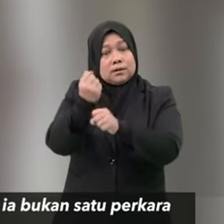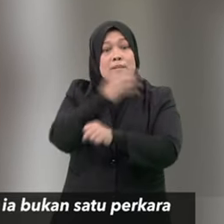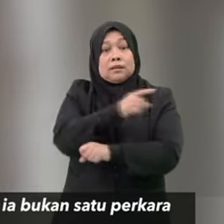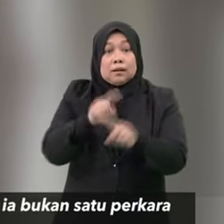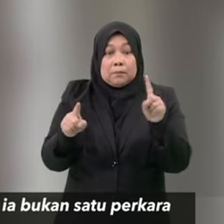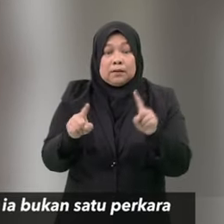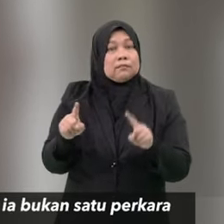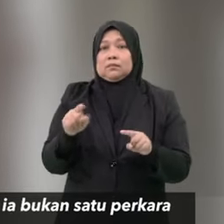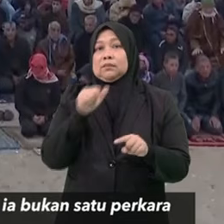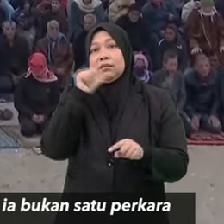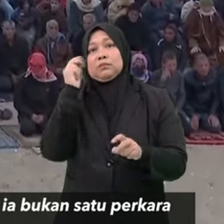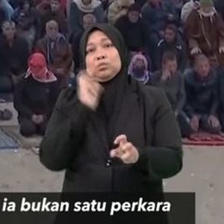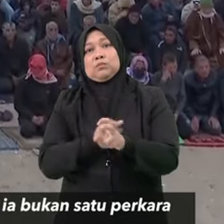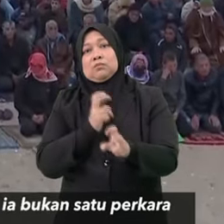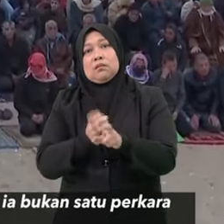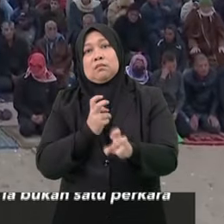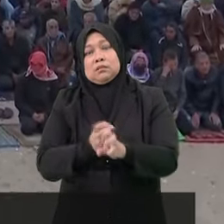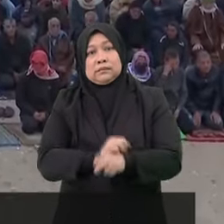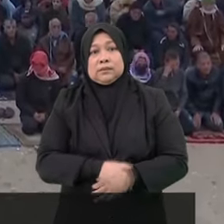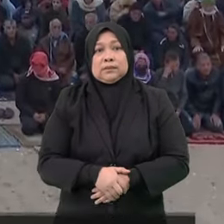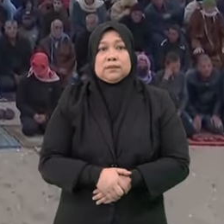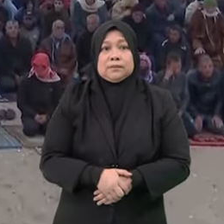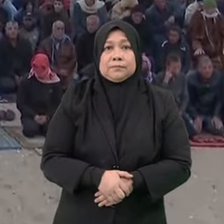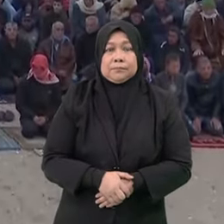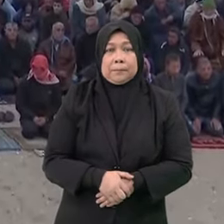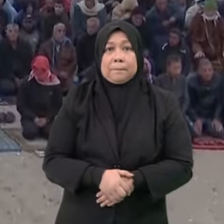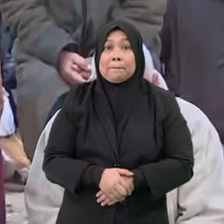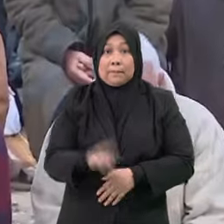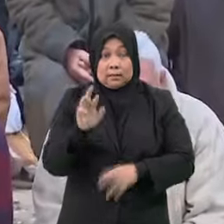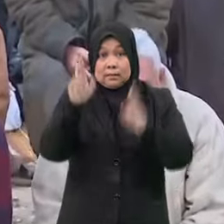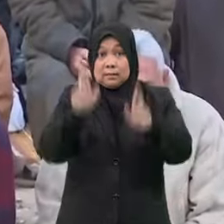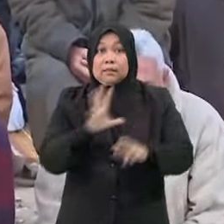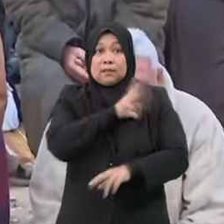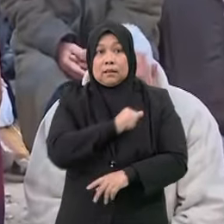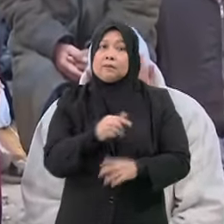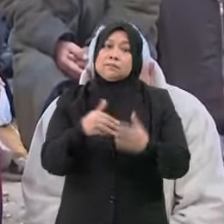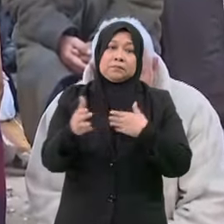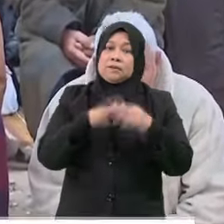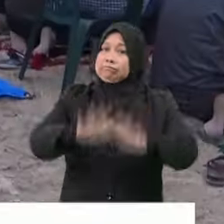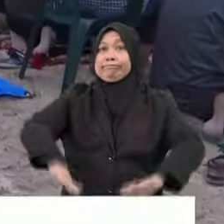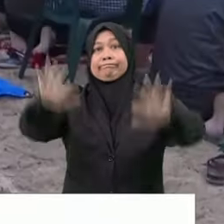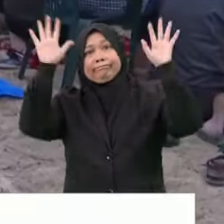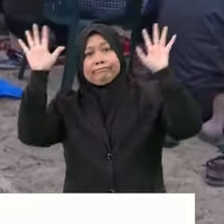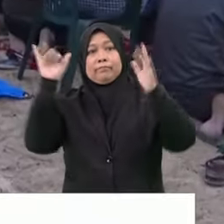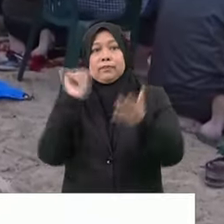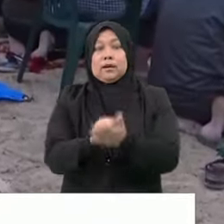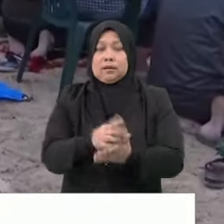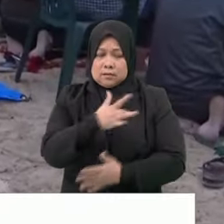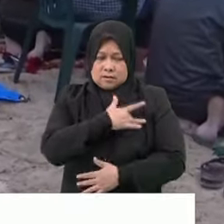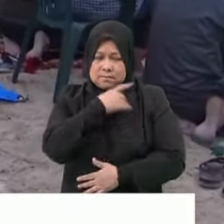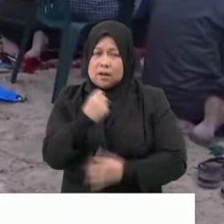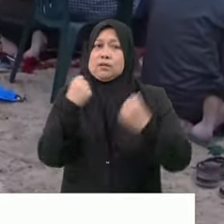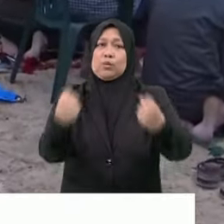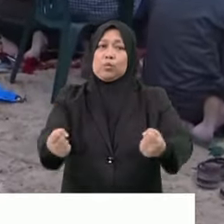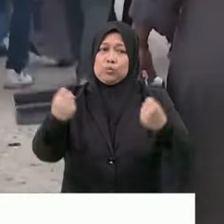tidak mudah untuk melakukannya. Dr. Ziyad bagaimanapun berkata rakyat Palestine masih tidak berputus harap. Dengan keimanan yang ada,